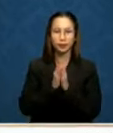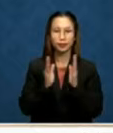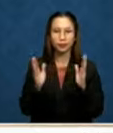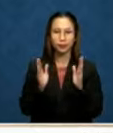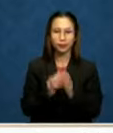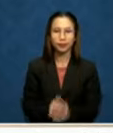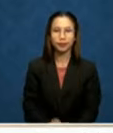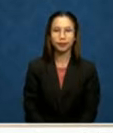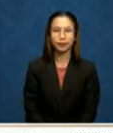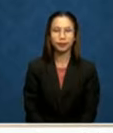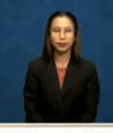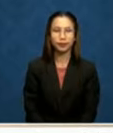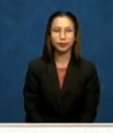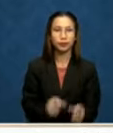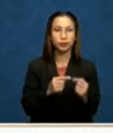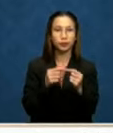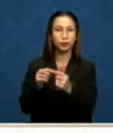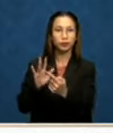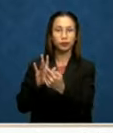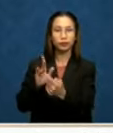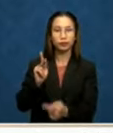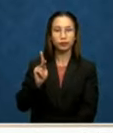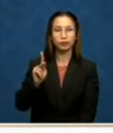ร